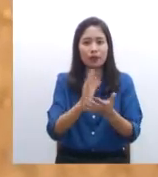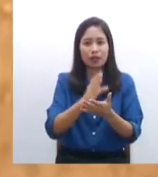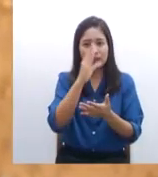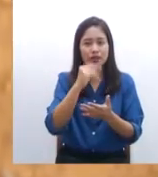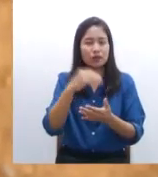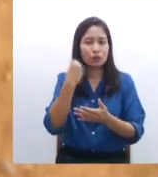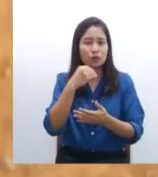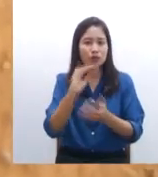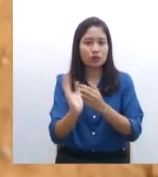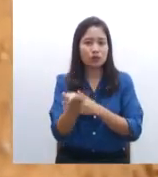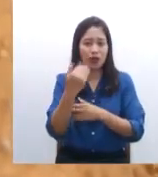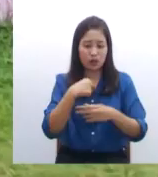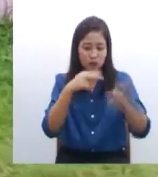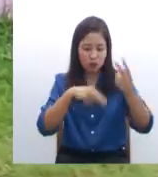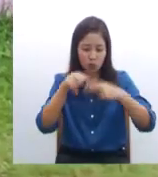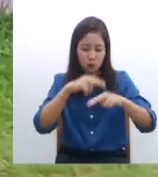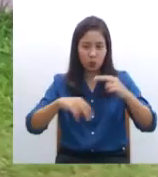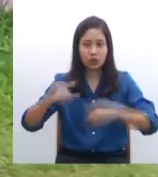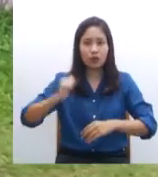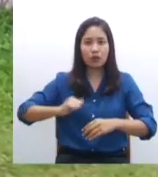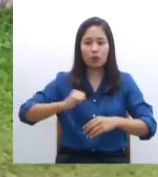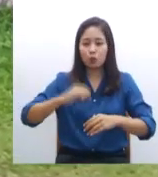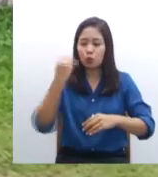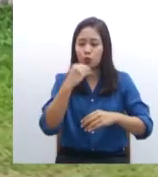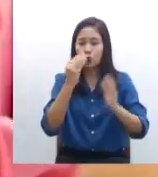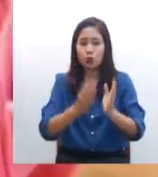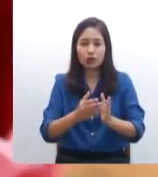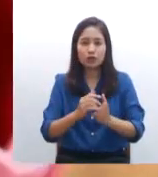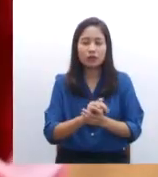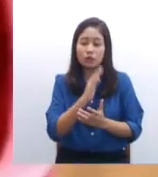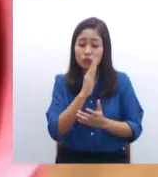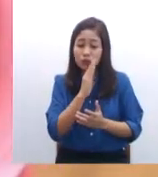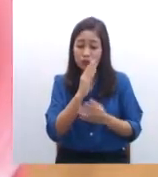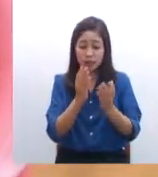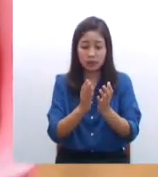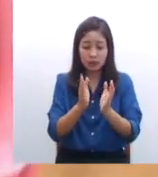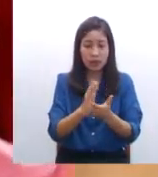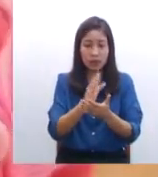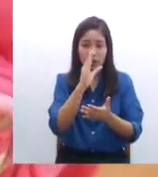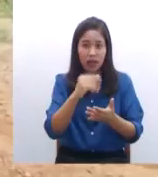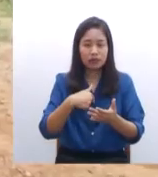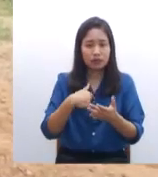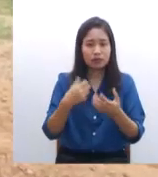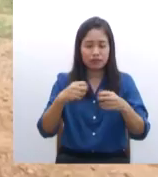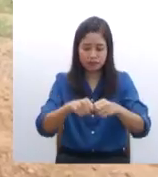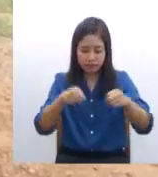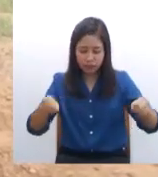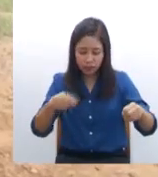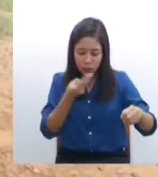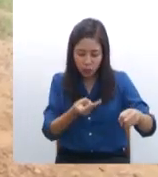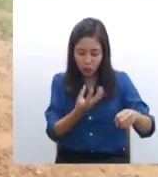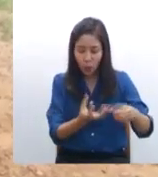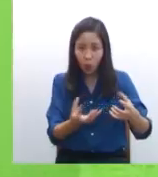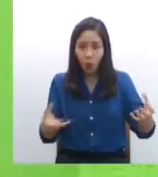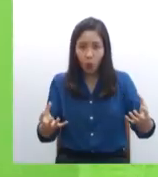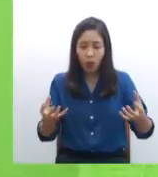การตรวจกระเป๋าของนักเรียนทุกๆคนถ้านักเรียนคนใดไม่มีอุปกรณ์ที่จำ